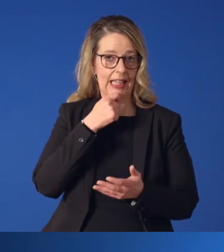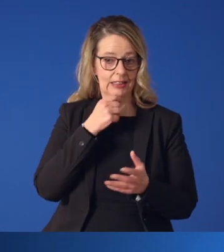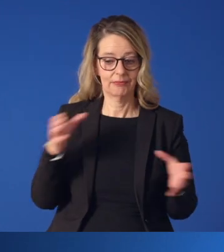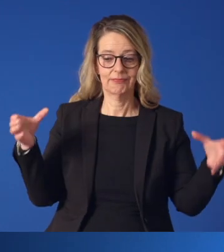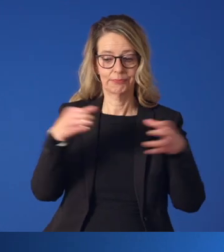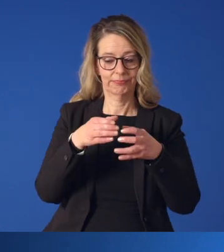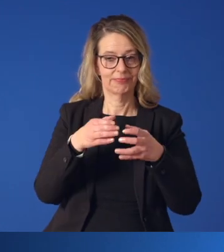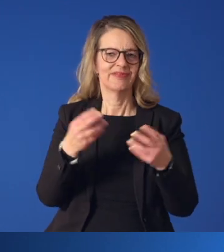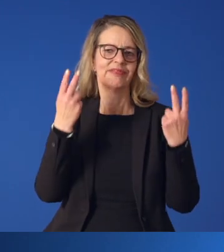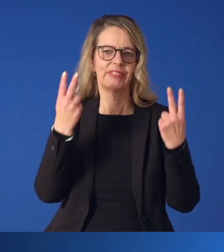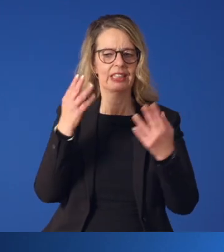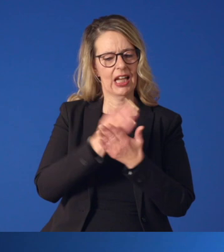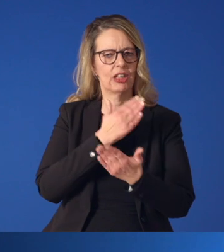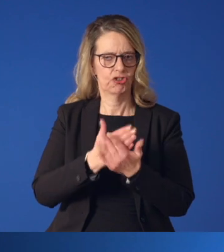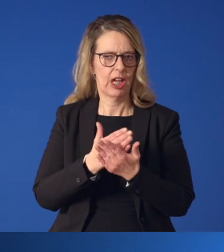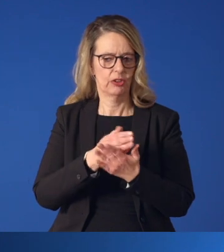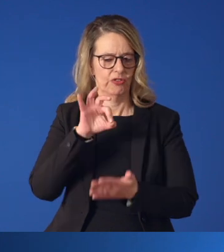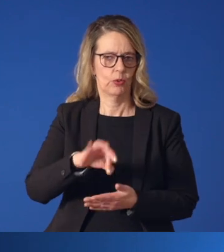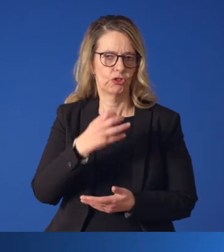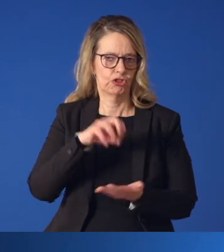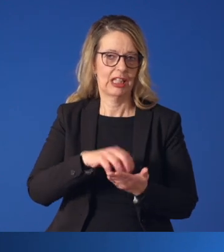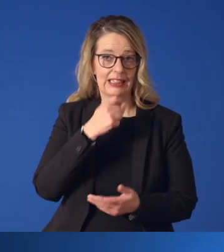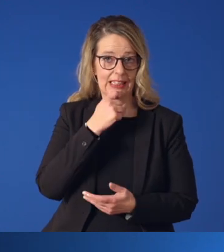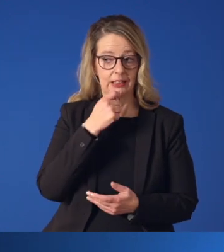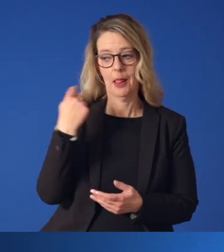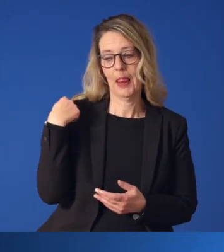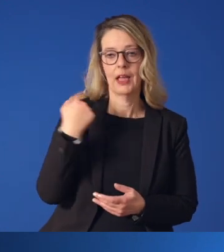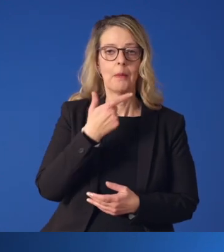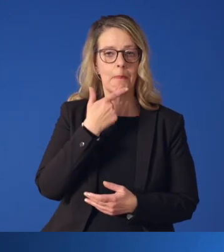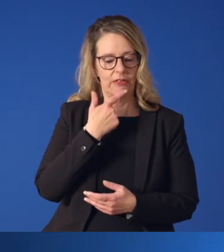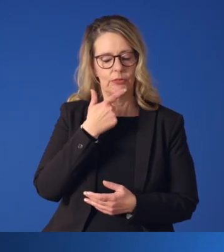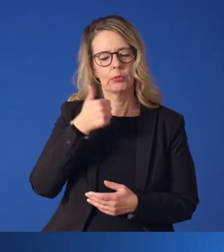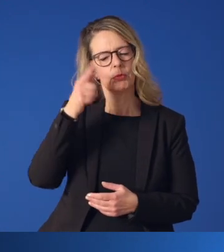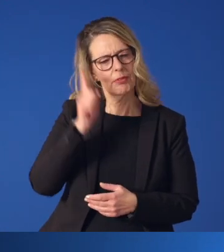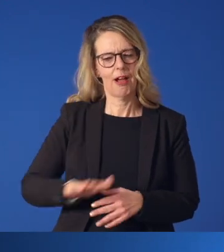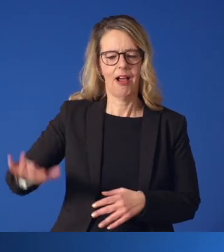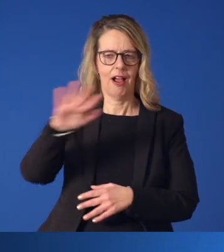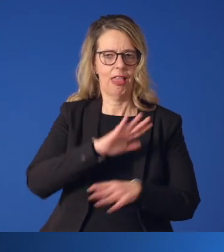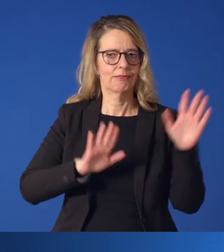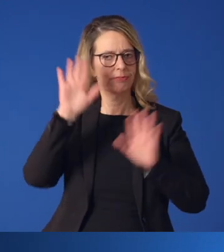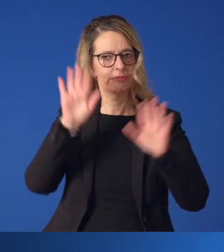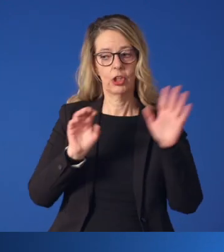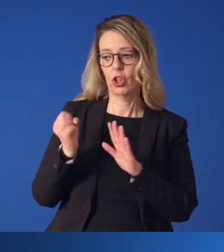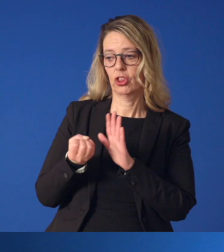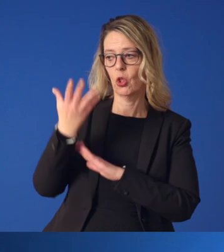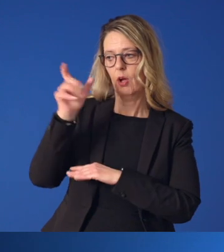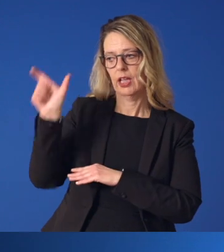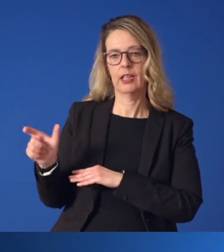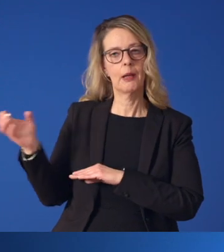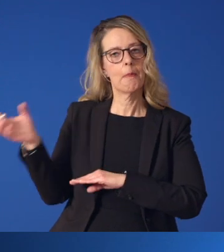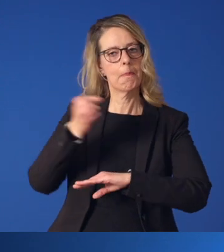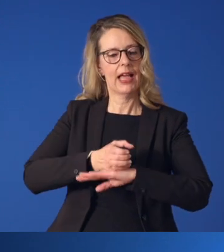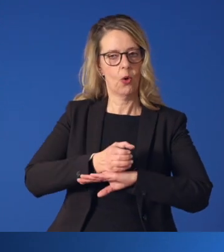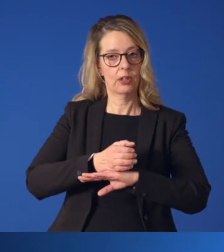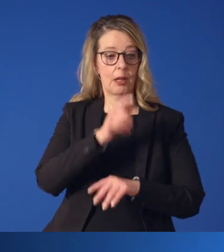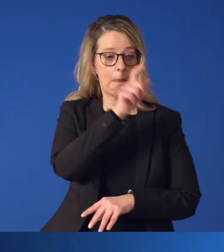und trifft wichtige Entscheidungen für unsere Stadt. An diesem Mittwoch hat er sich einstimmig für eine neue Beigeordnete für die